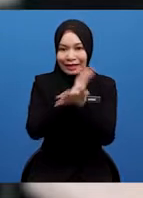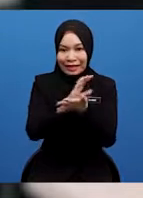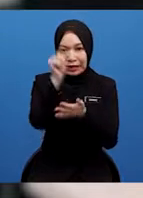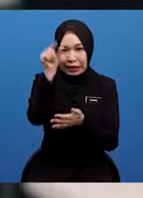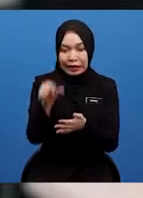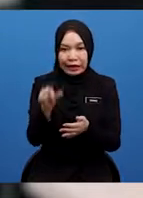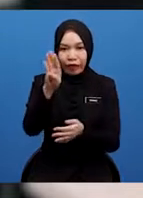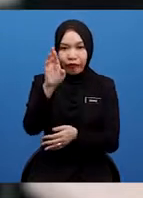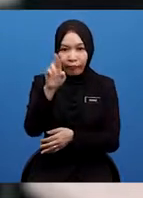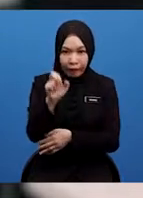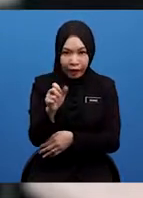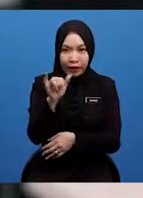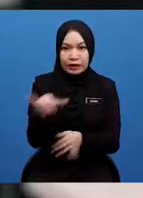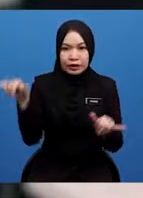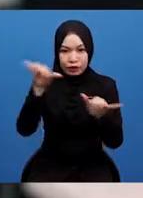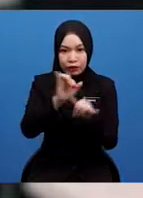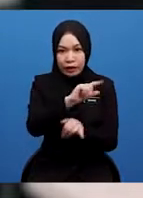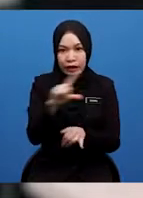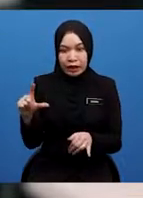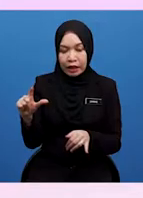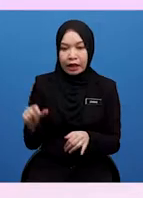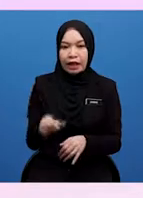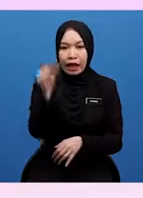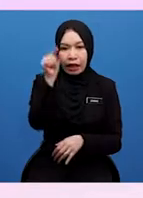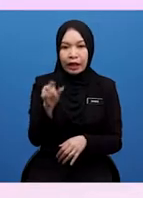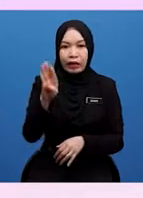paling sesuai adalah graf bar compound.